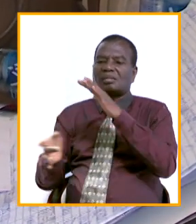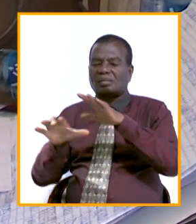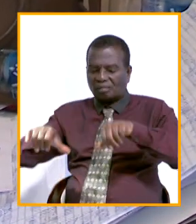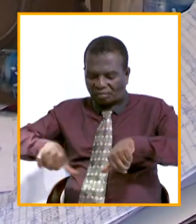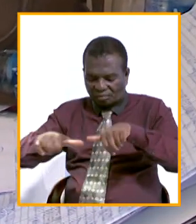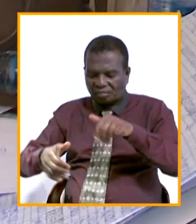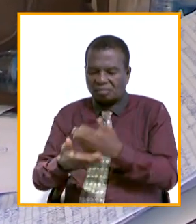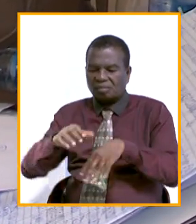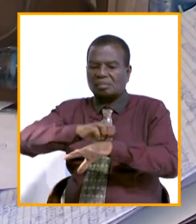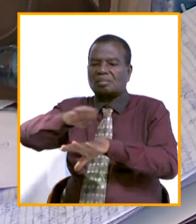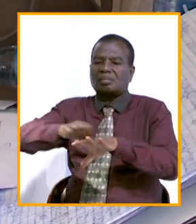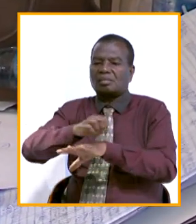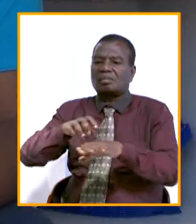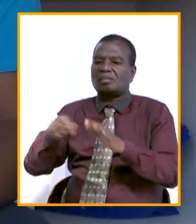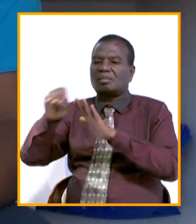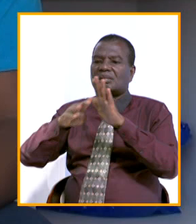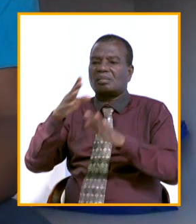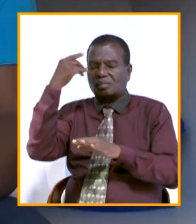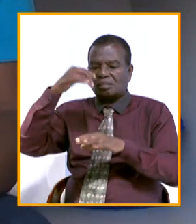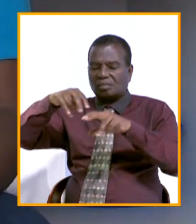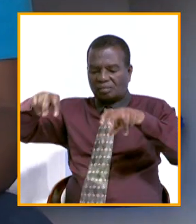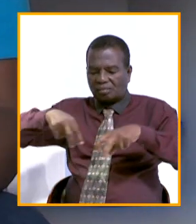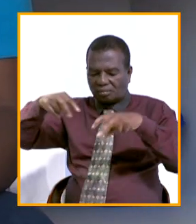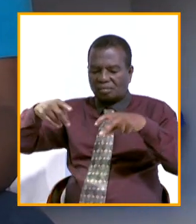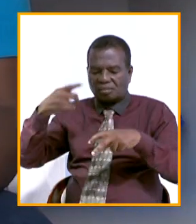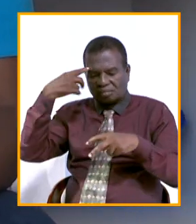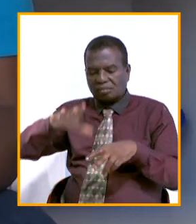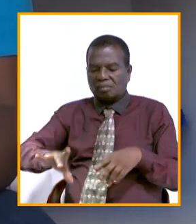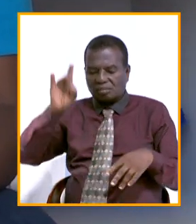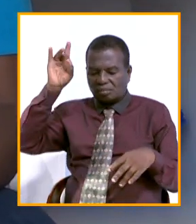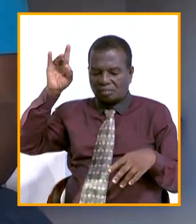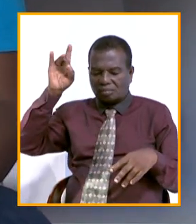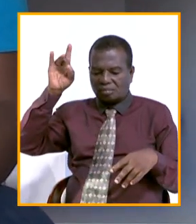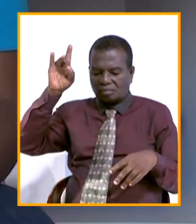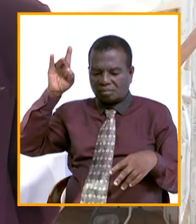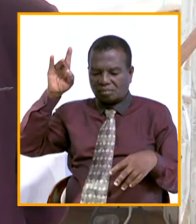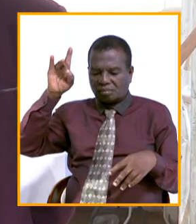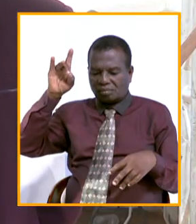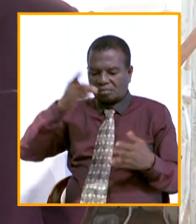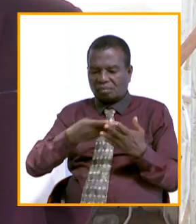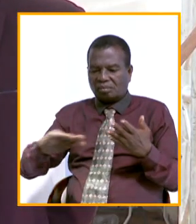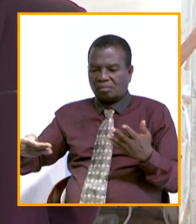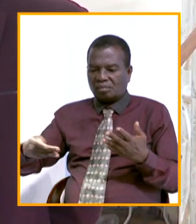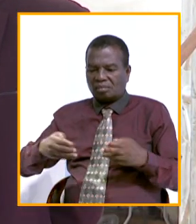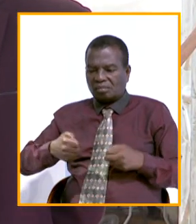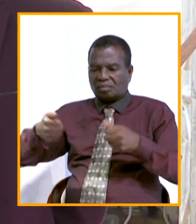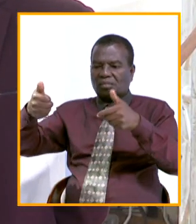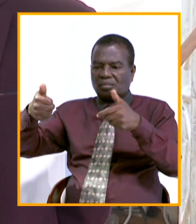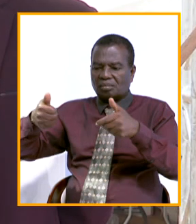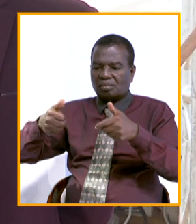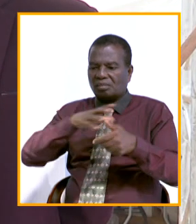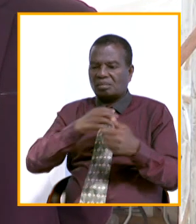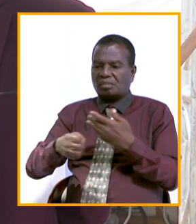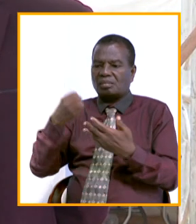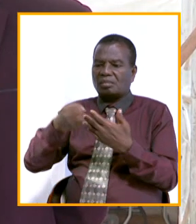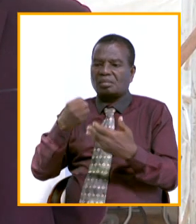plus d'engagement et d'innovation pour la recherche en vue de trouver des moyens de diagnostic plus rapides et simples